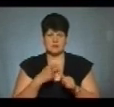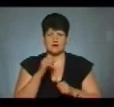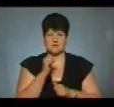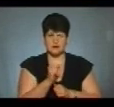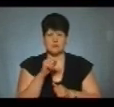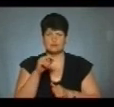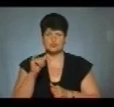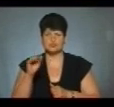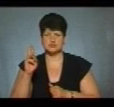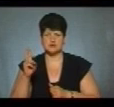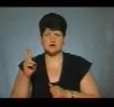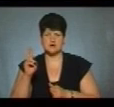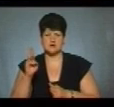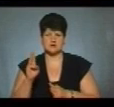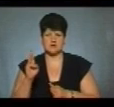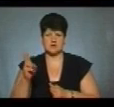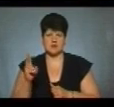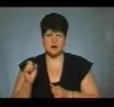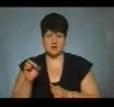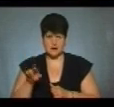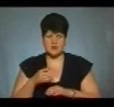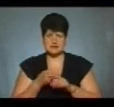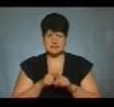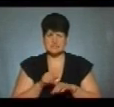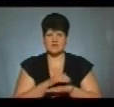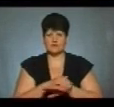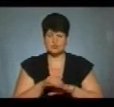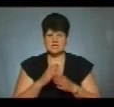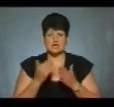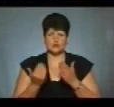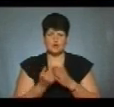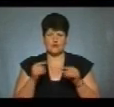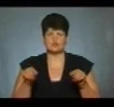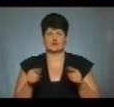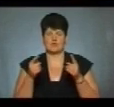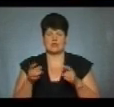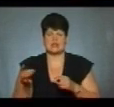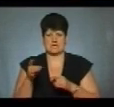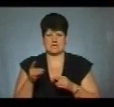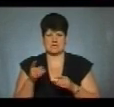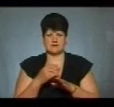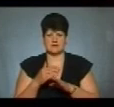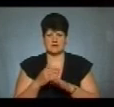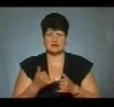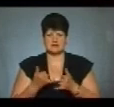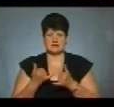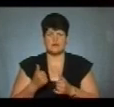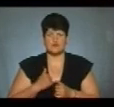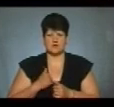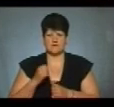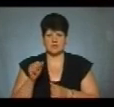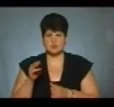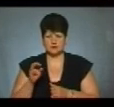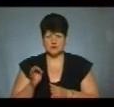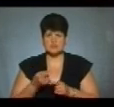Дана вулиця знаходиться, ви знаєте, в районі новоствореного мікрорайону, який виділявся для воїнів АТО. Це